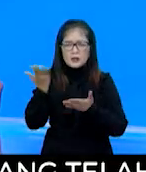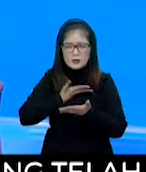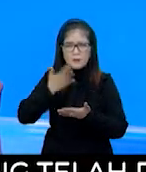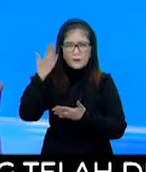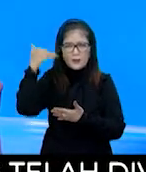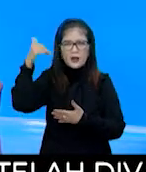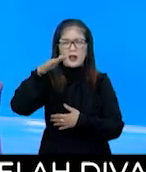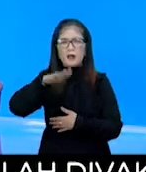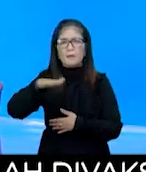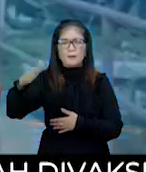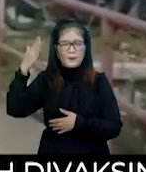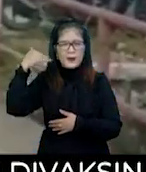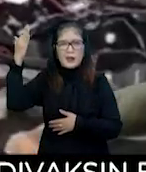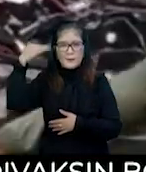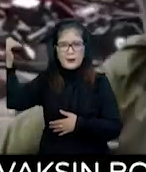desa.